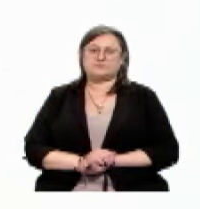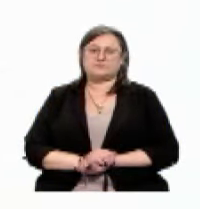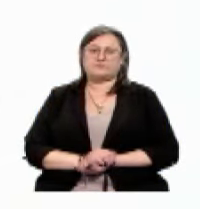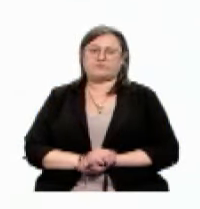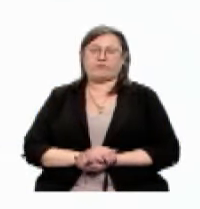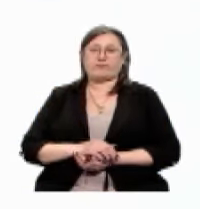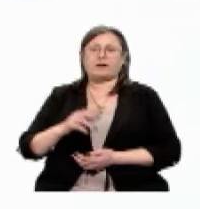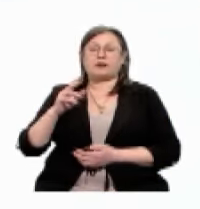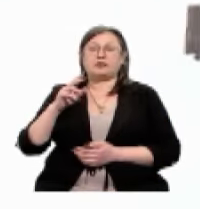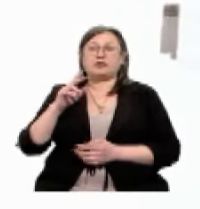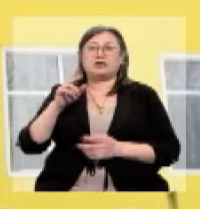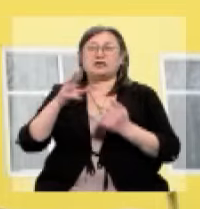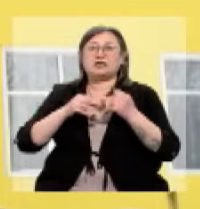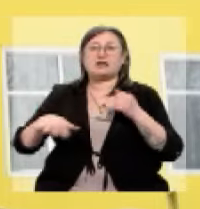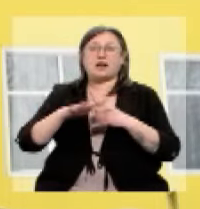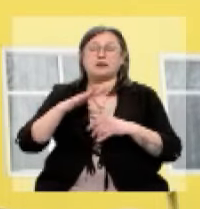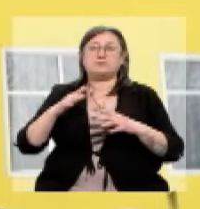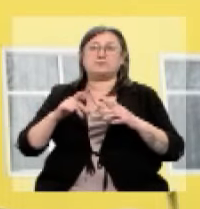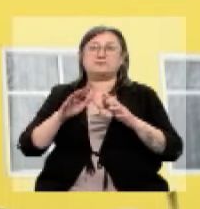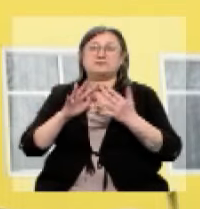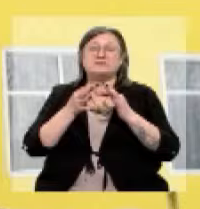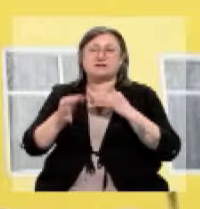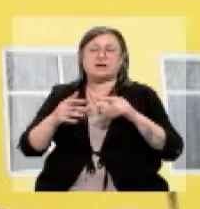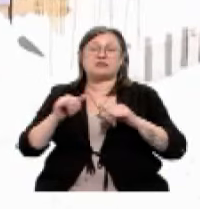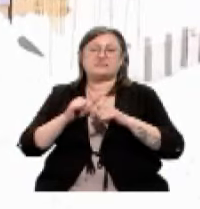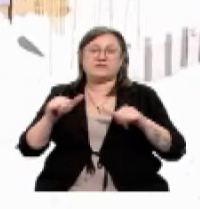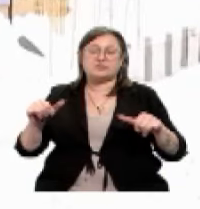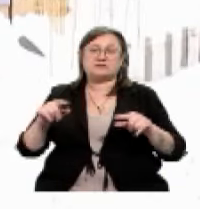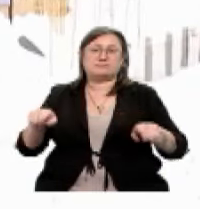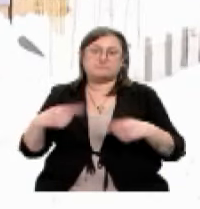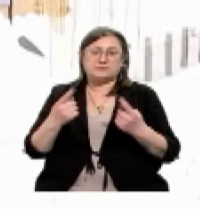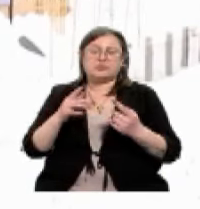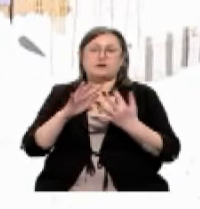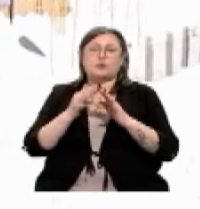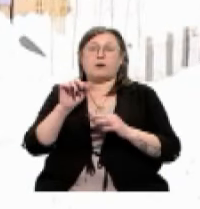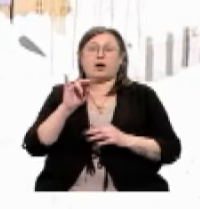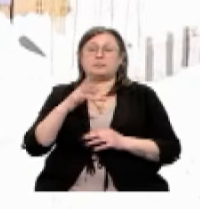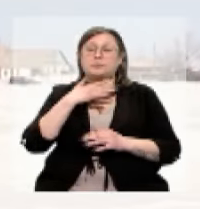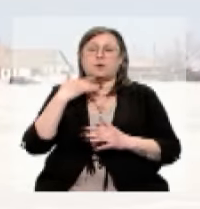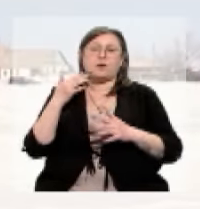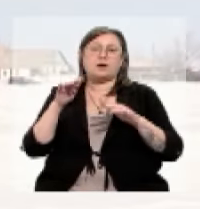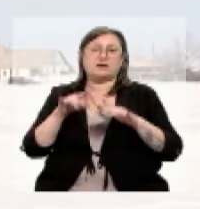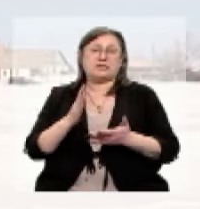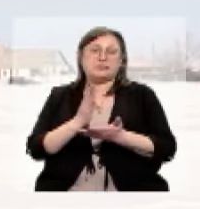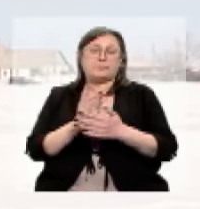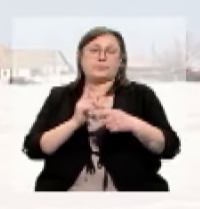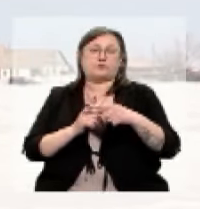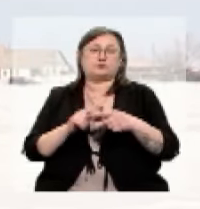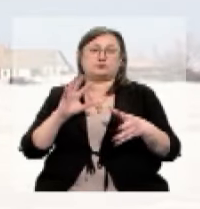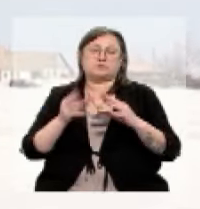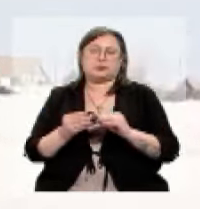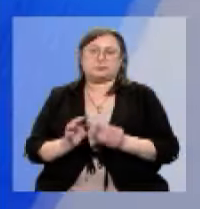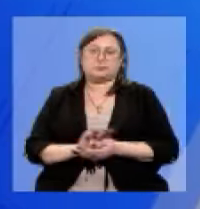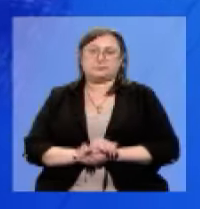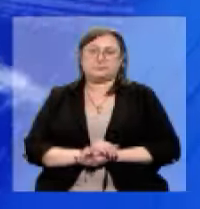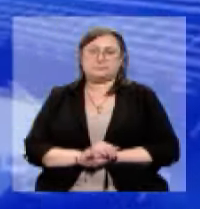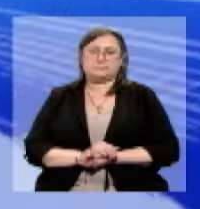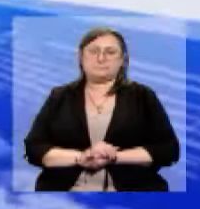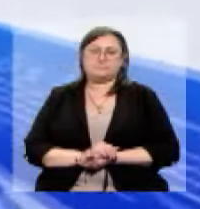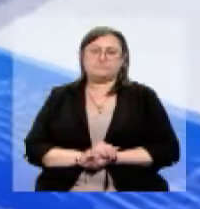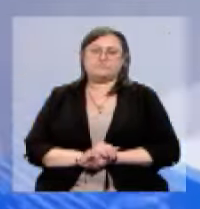Өлкелер өркендеп, өркенетке ұмтылуда. Ұзынкөл ауданына қарасты Обаған ауылында оң нәтижеге ие істер көп.